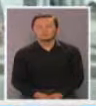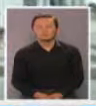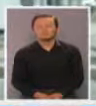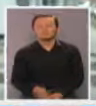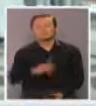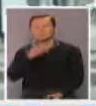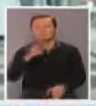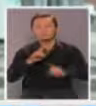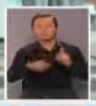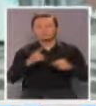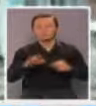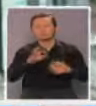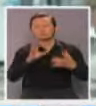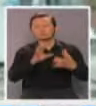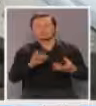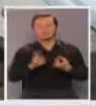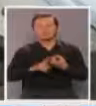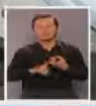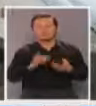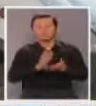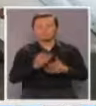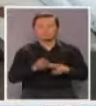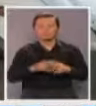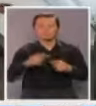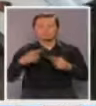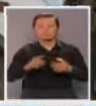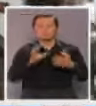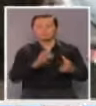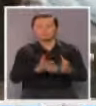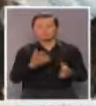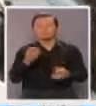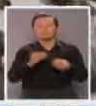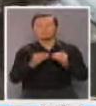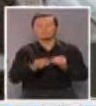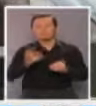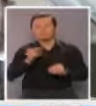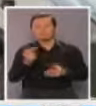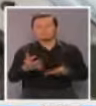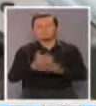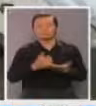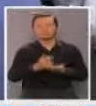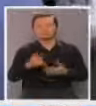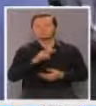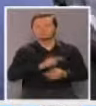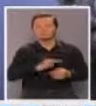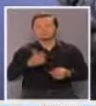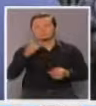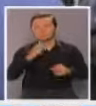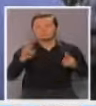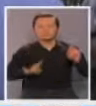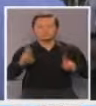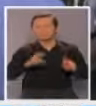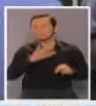Много вопросов вокруг общественного транспорта. Помимо нехватки транспорта, есть проблема с кондукторами, работа которых не соответствует